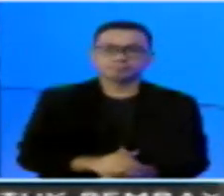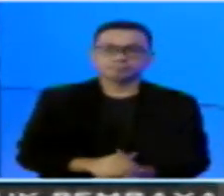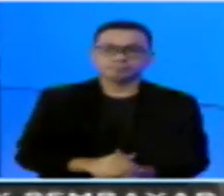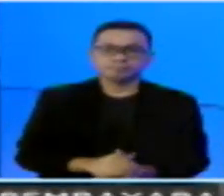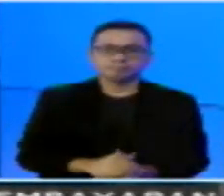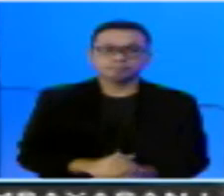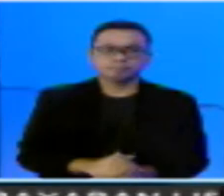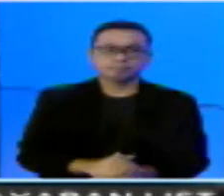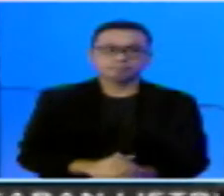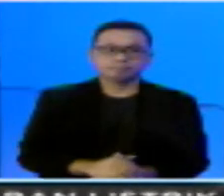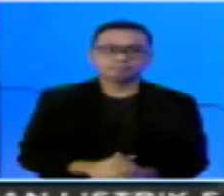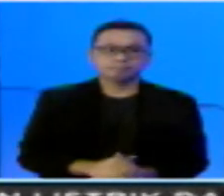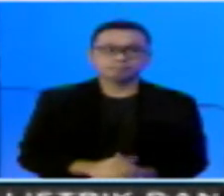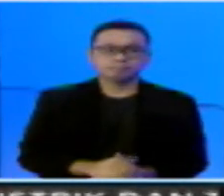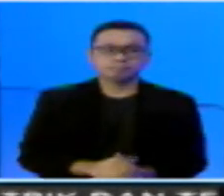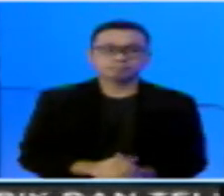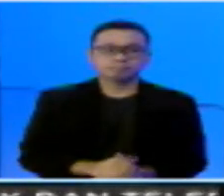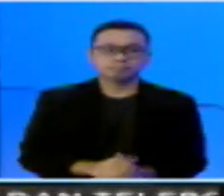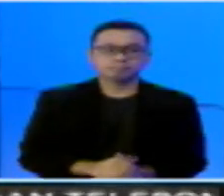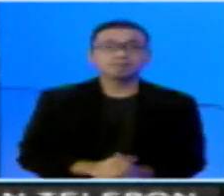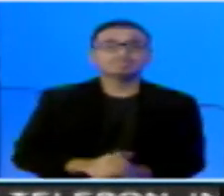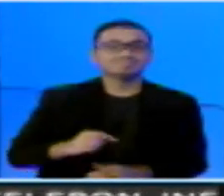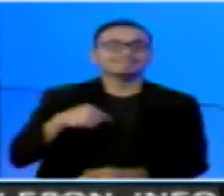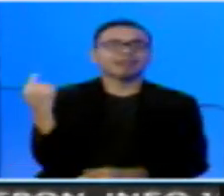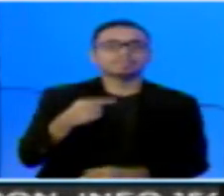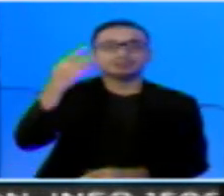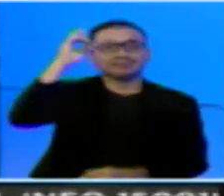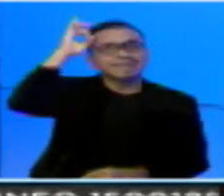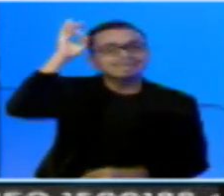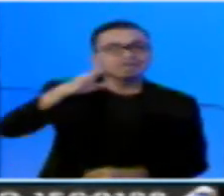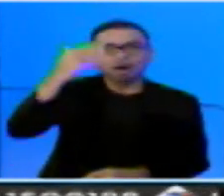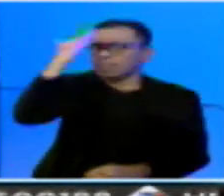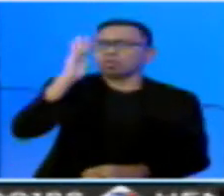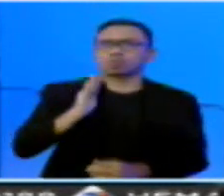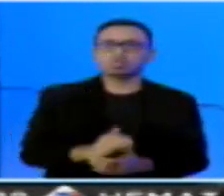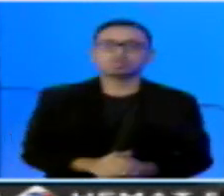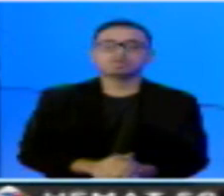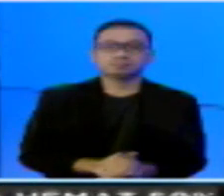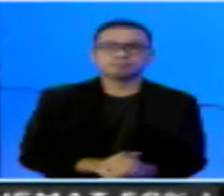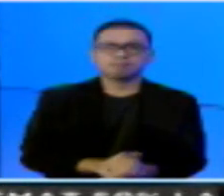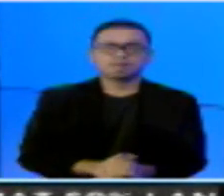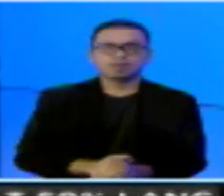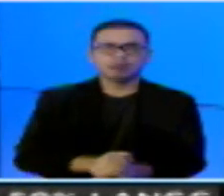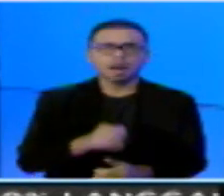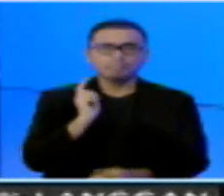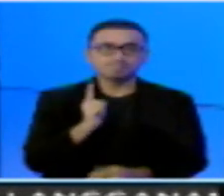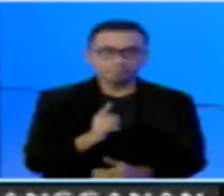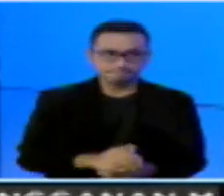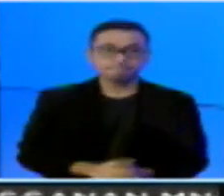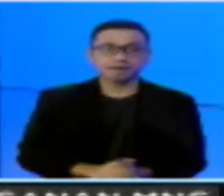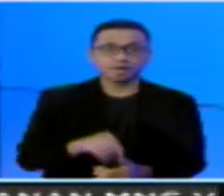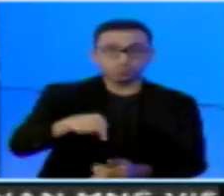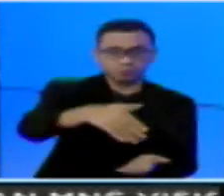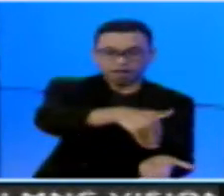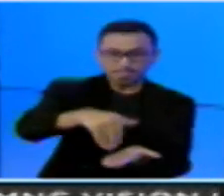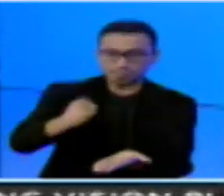Sama juga kan saya bilang kan dia sama tidak tahu dia sama, cuman yang bikin surat tinggal itu hasil data dari